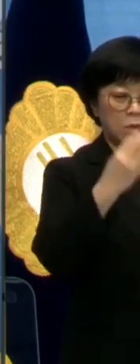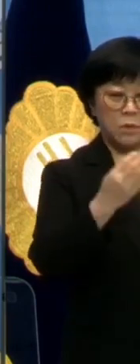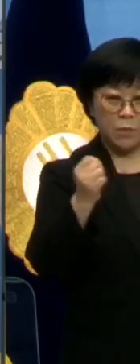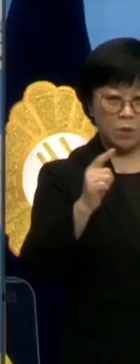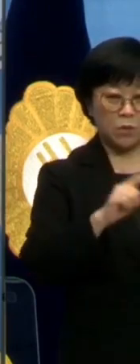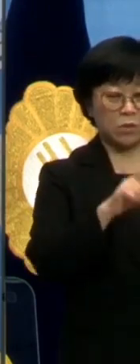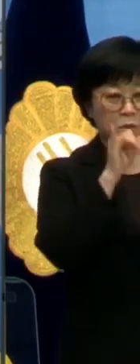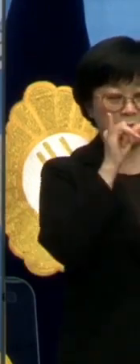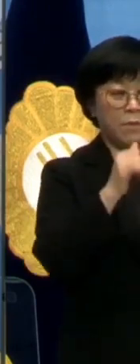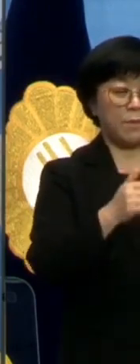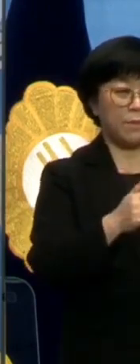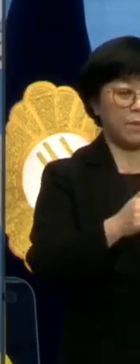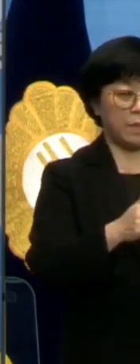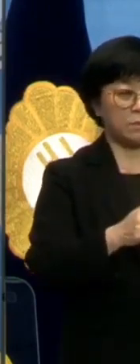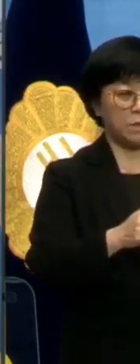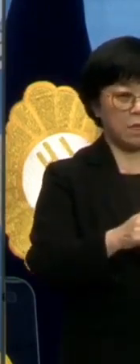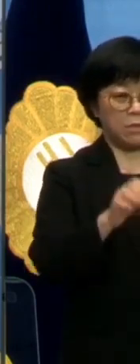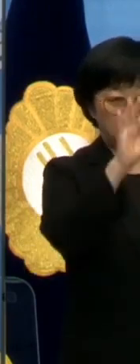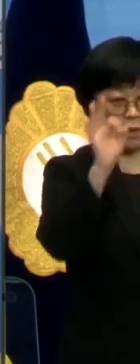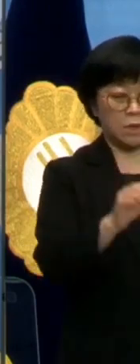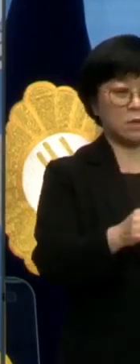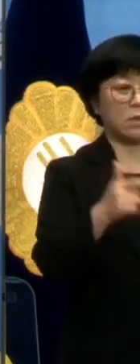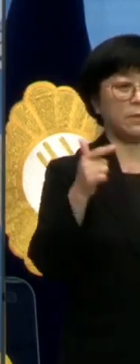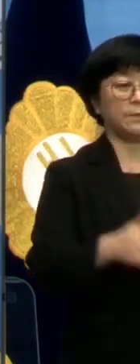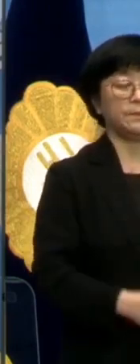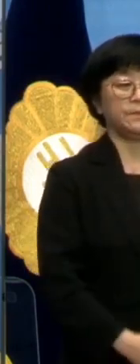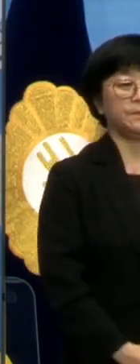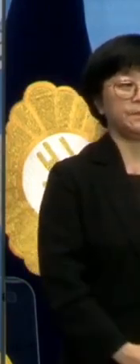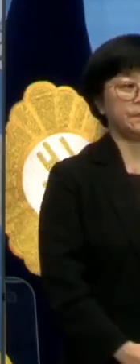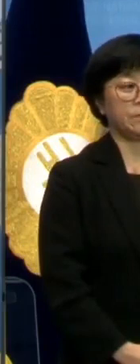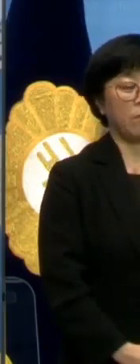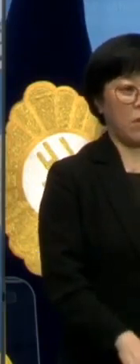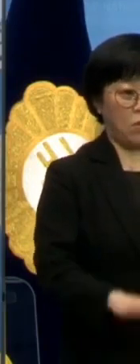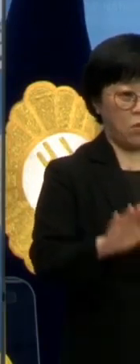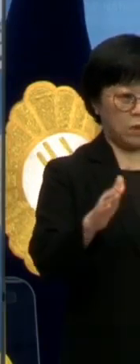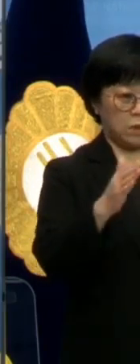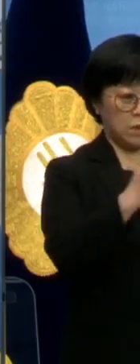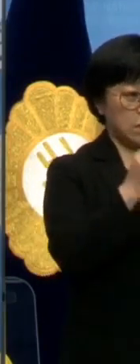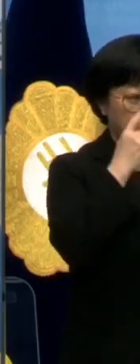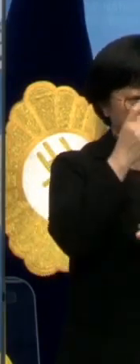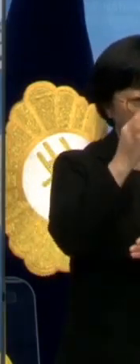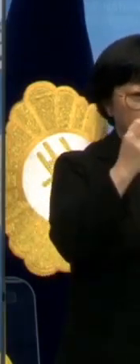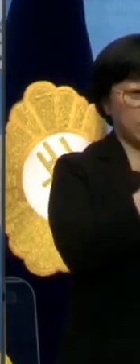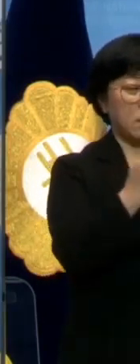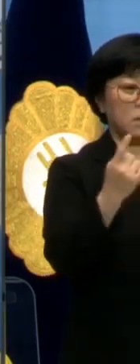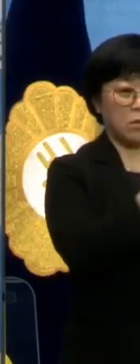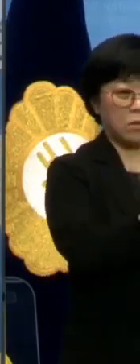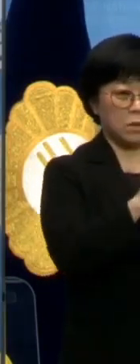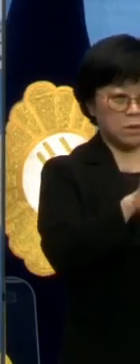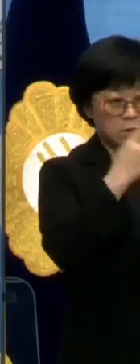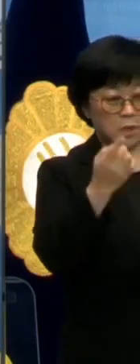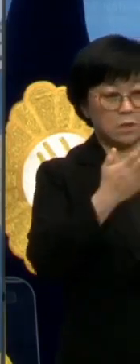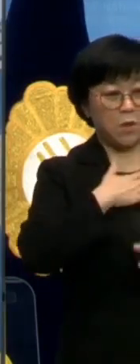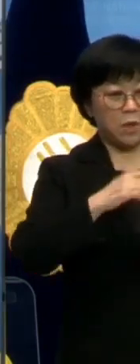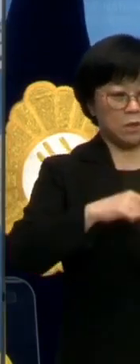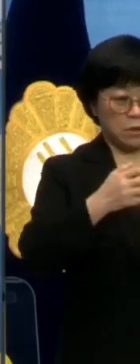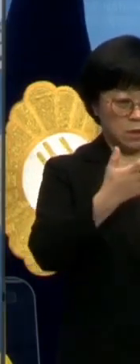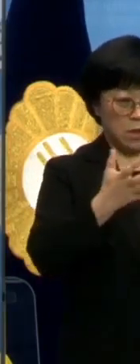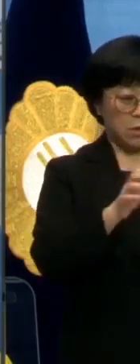3,991억 원으로 87% 증가합니다. 오늘의 주거급여법 개정에 이어서 저와